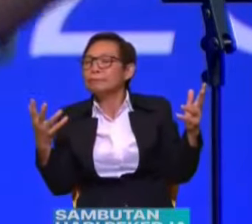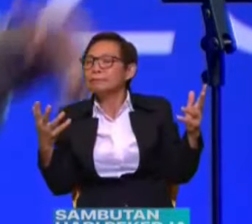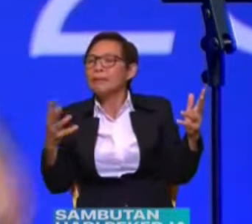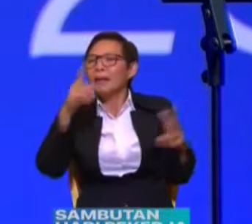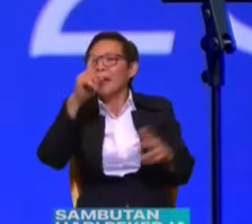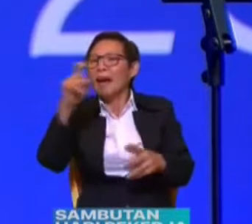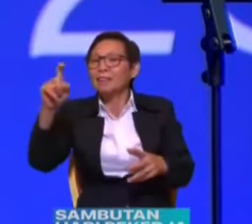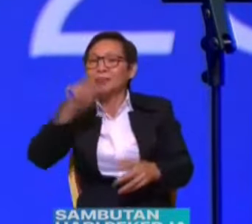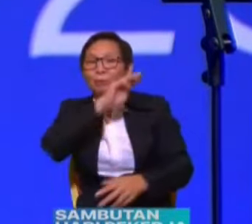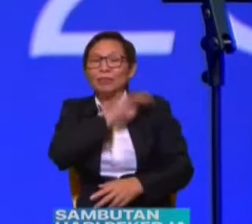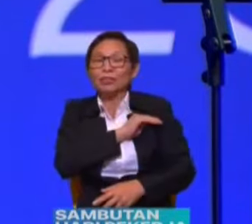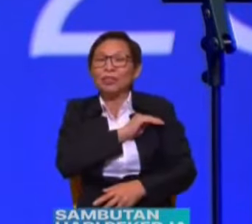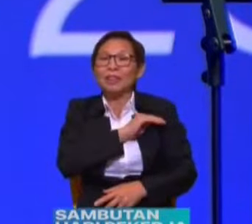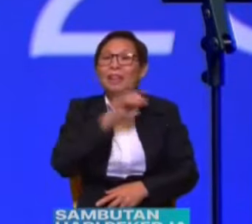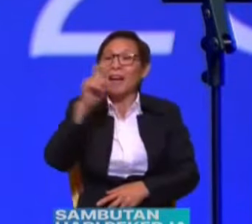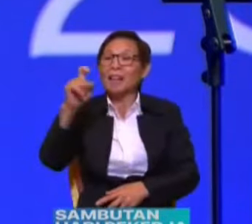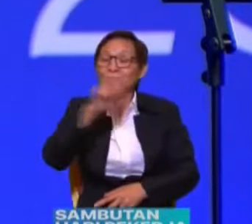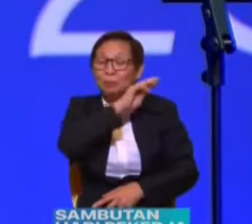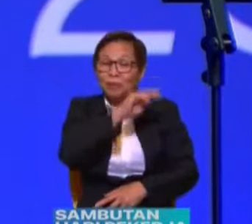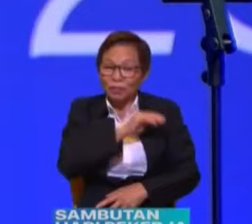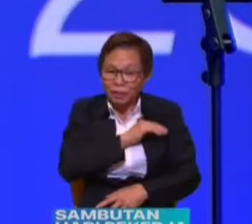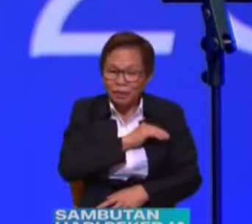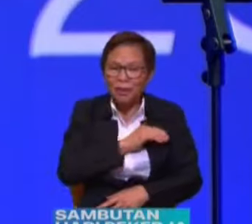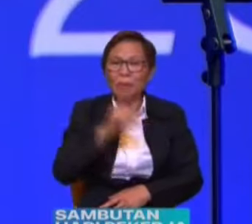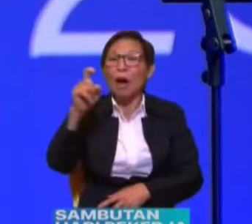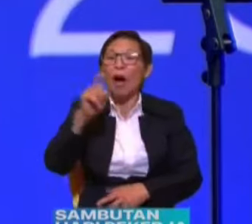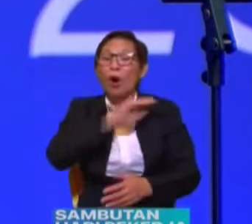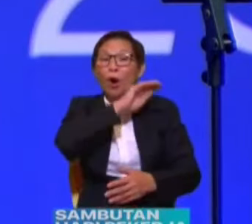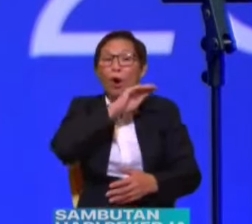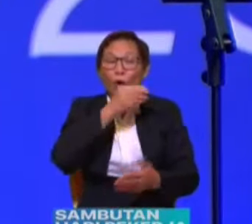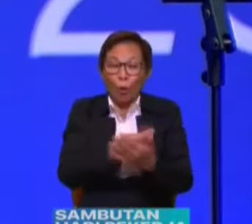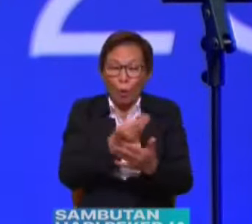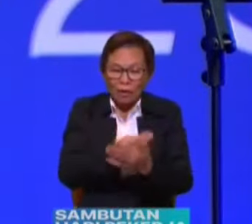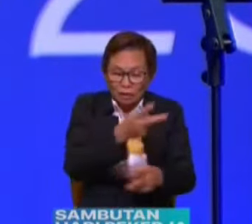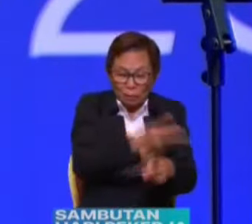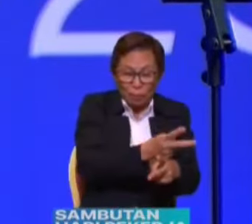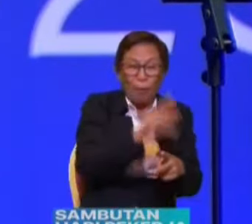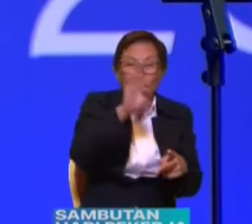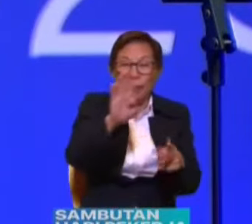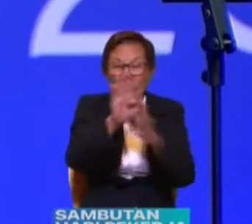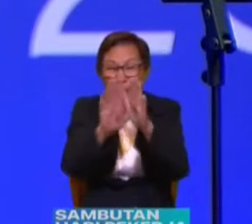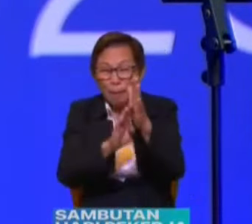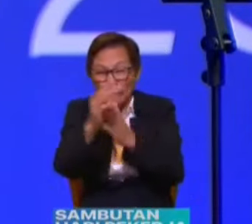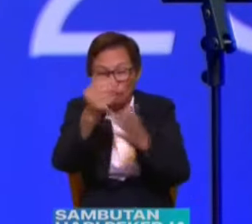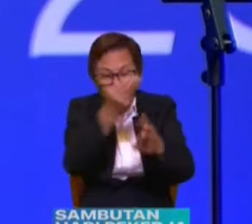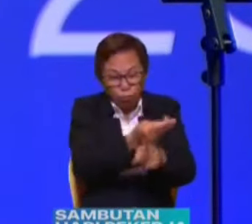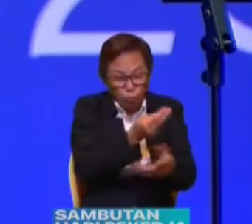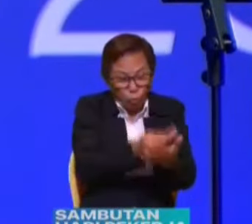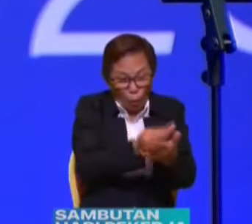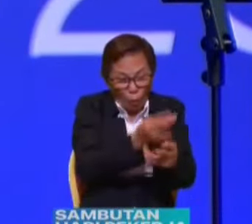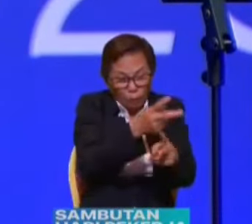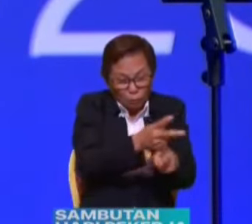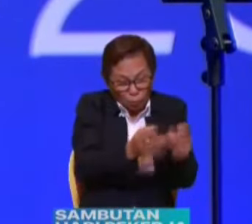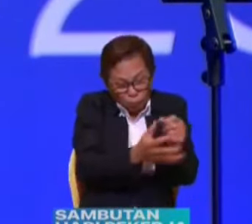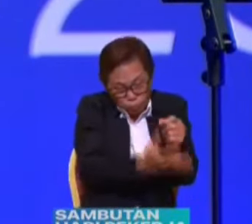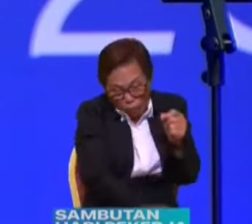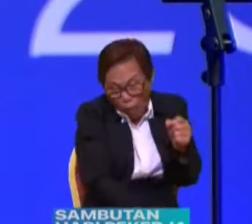menteri, termasuk mantan menteri kewangan yang simpan bilion-bilion ringgit, itu tak ada siapa nak